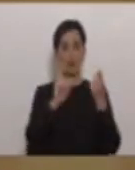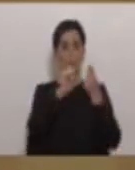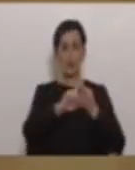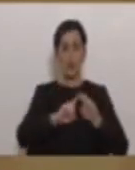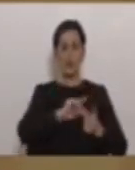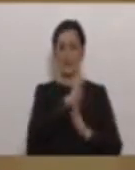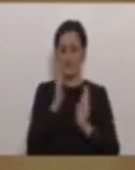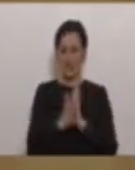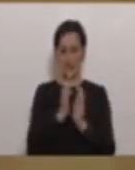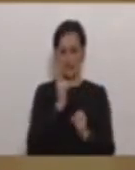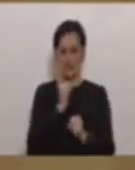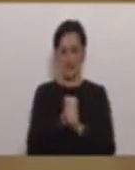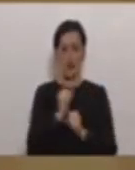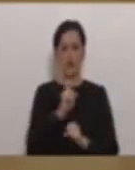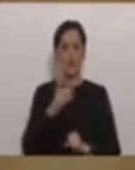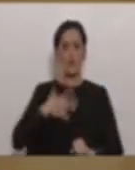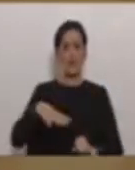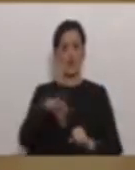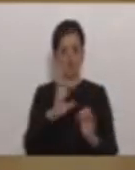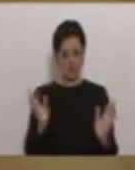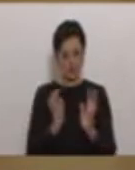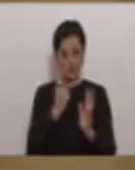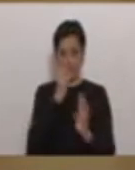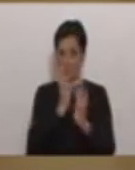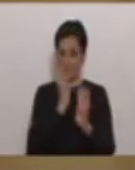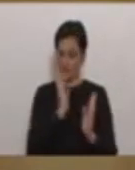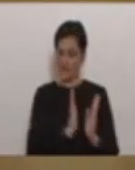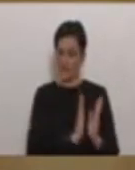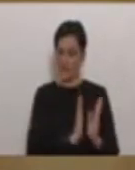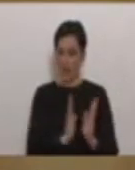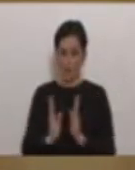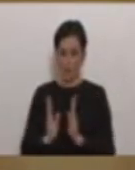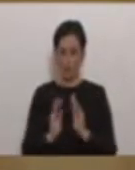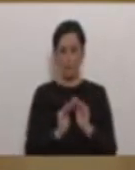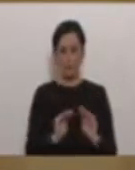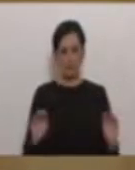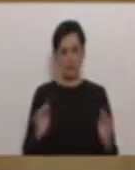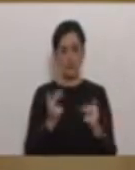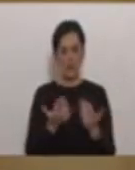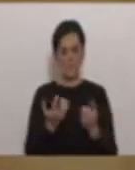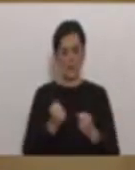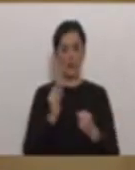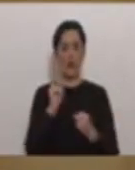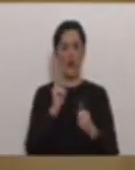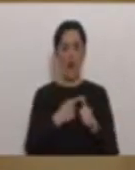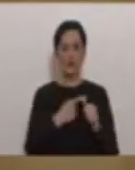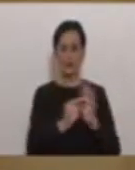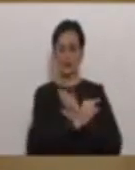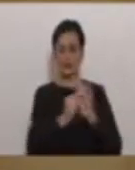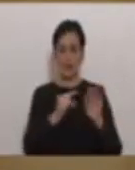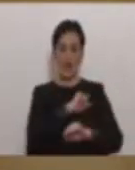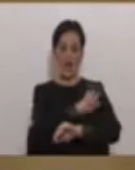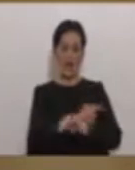ვაკეთებთ იმისათვის, რომ ქვეყანამ შეინარჩუნოს პირველ რიგში სტაბილურობა, მშვიდობა და მიიღოს კანდიდატის სტატუსი.